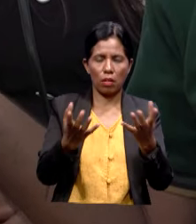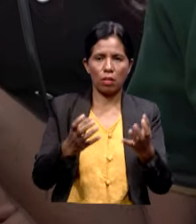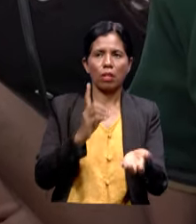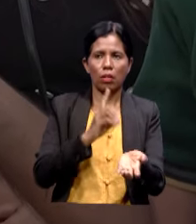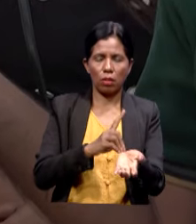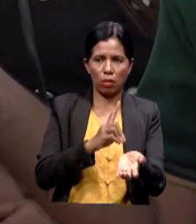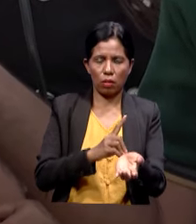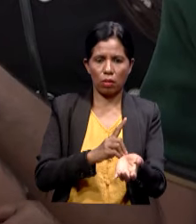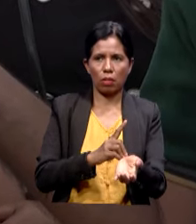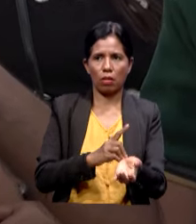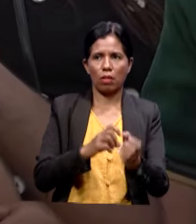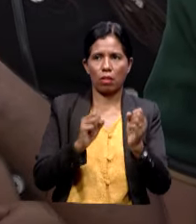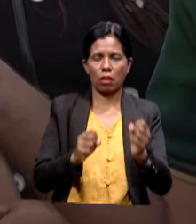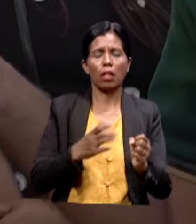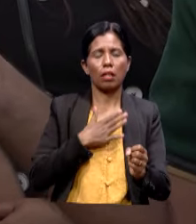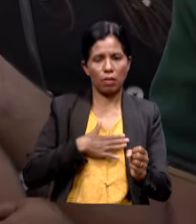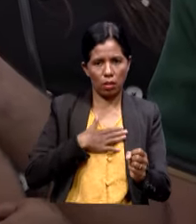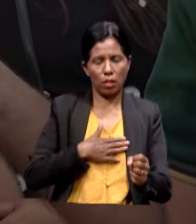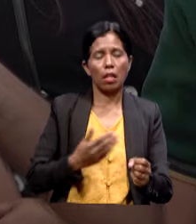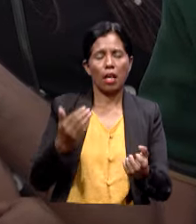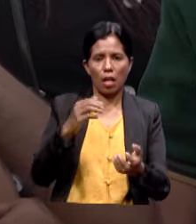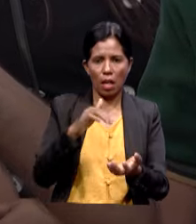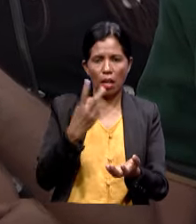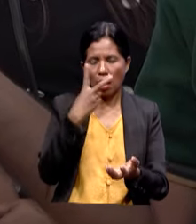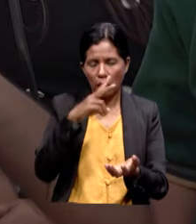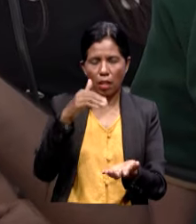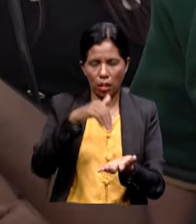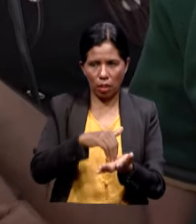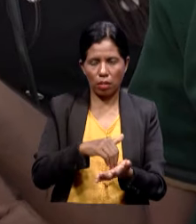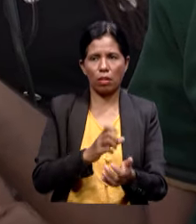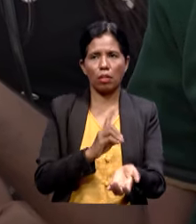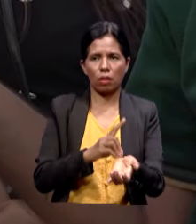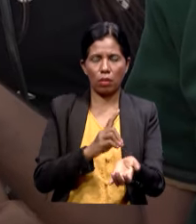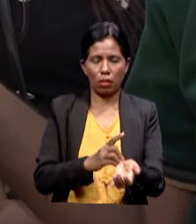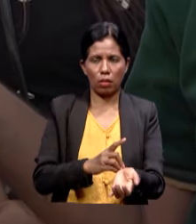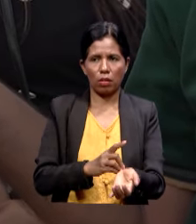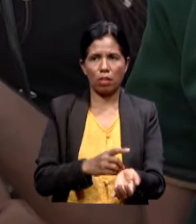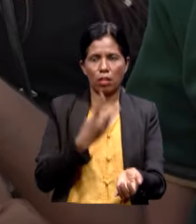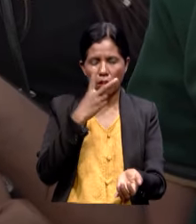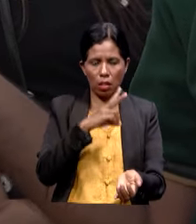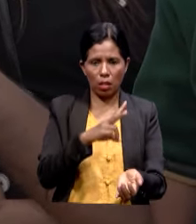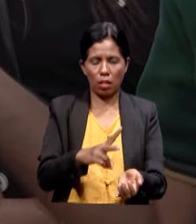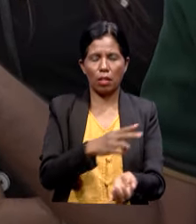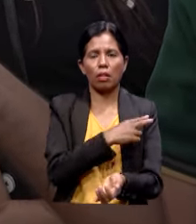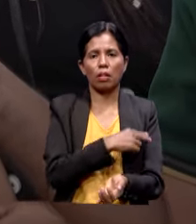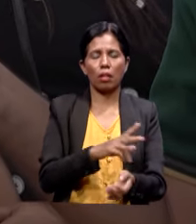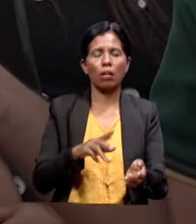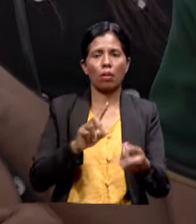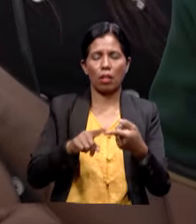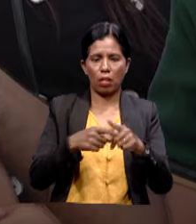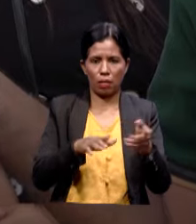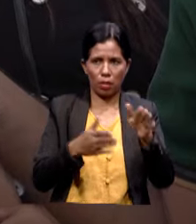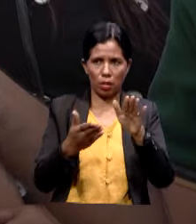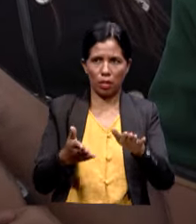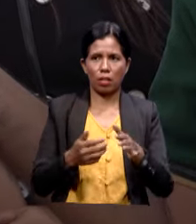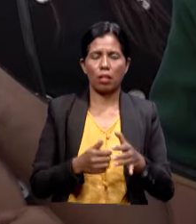aren dotor por favor cek tanda lidale to dotor masalutir ho cek tang mate biang ne dotor aling loke